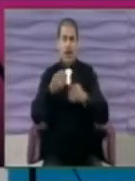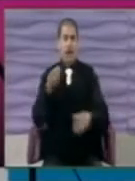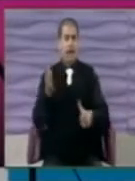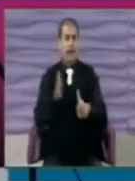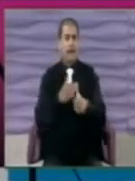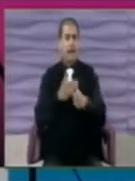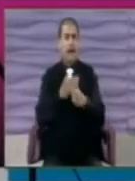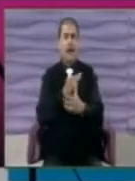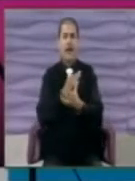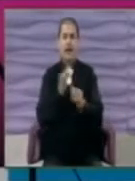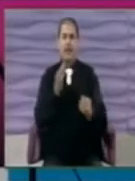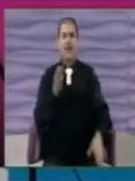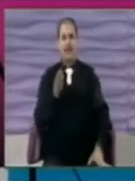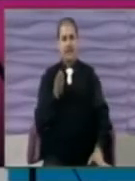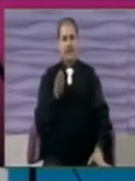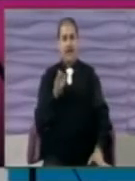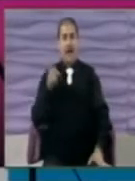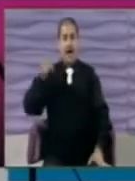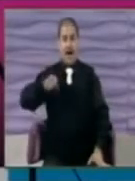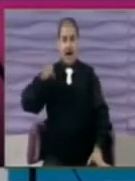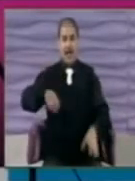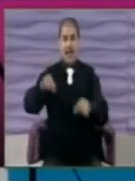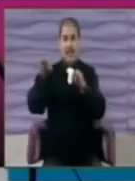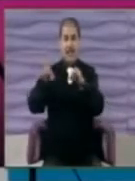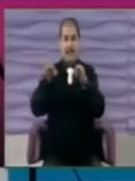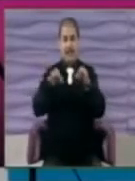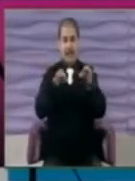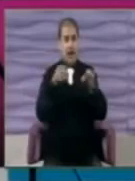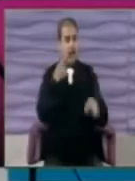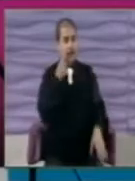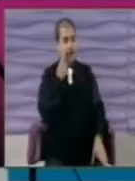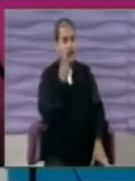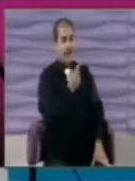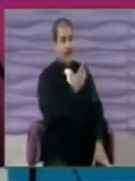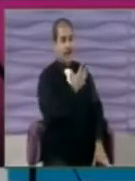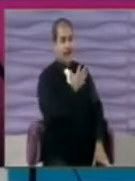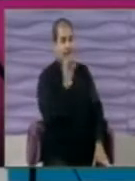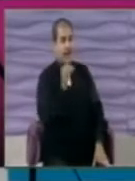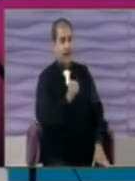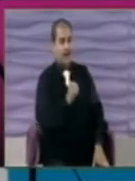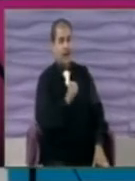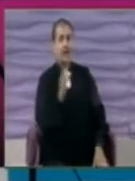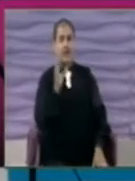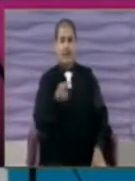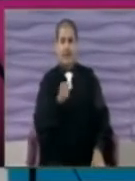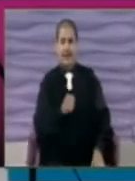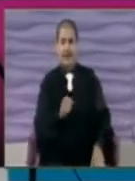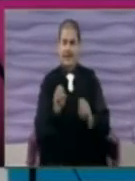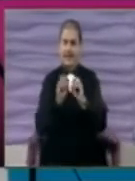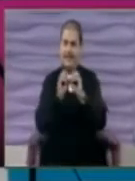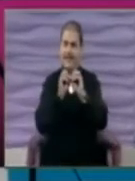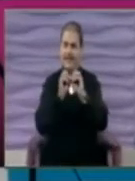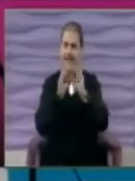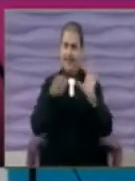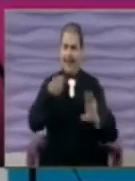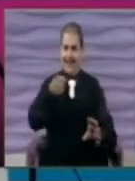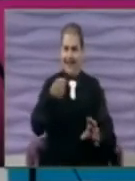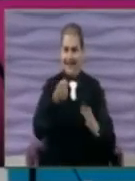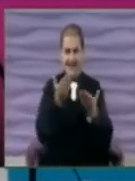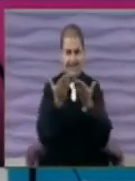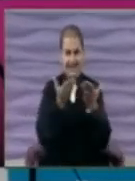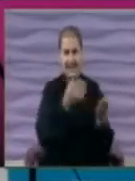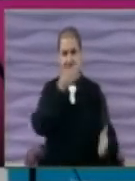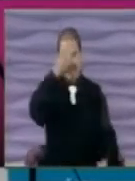الكثيرين. اليوم رح نعرف من خلاله عن تفاصيل هذا الموضوع وعن الجوائز اكيد اللي حاز عليها. صباح الخير، كيفك مجدي؟ وين صباح النور، كيف